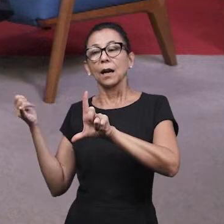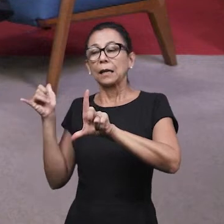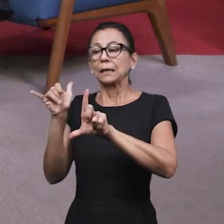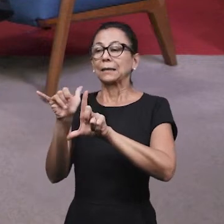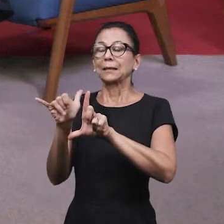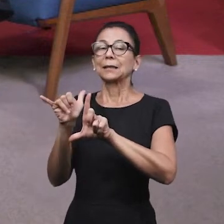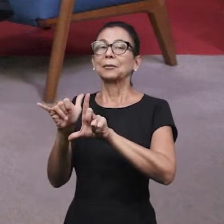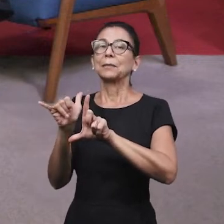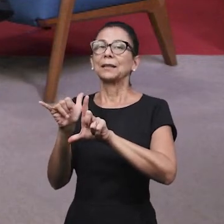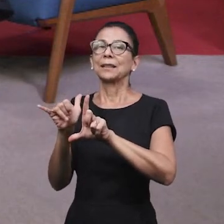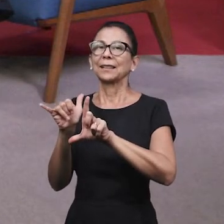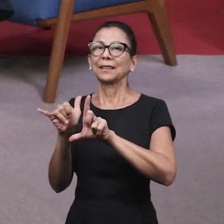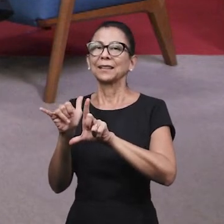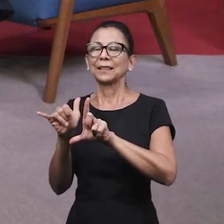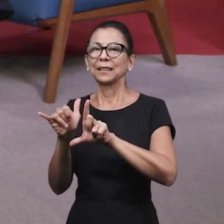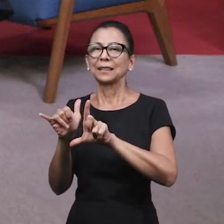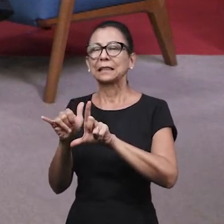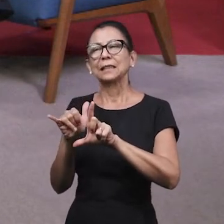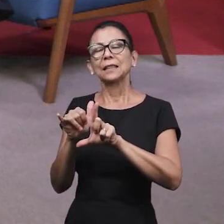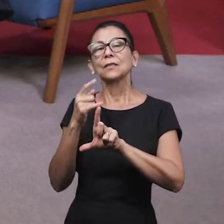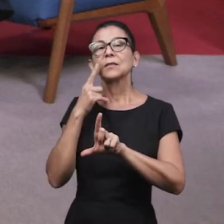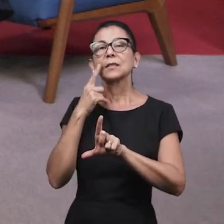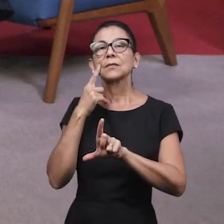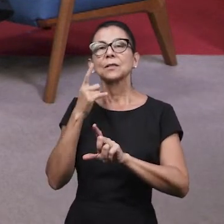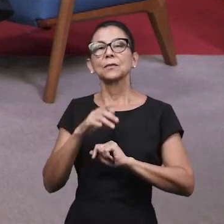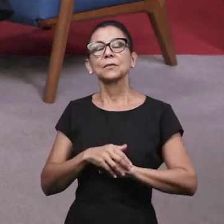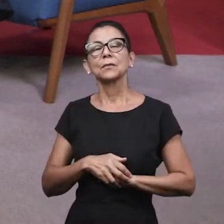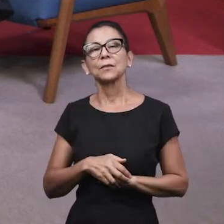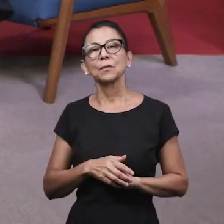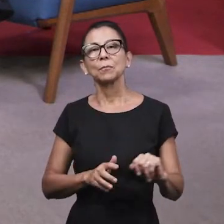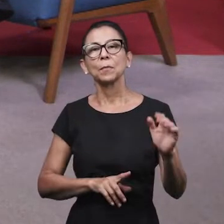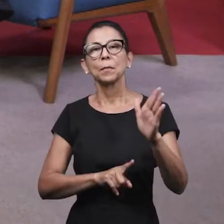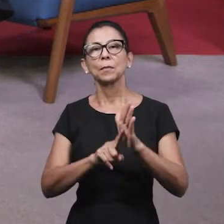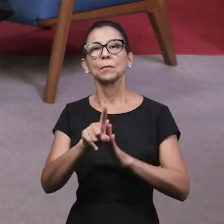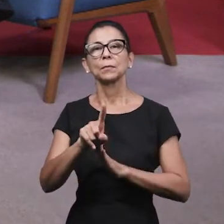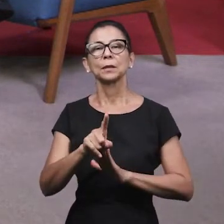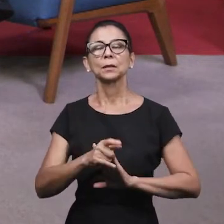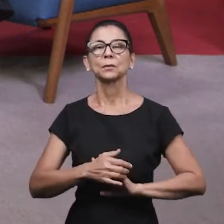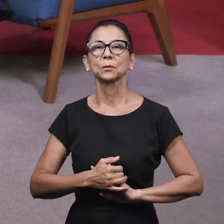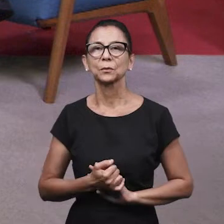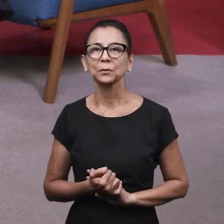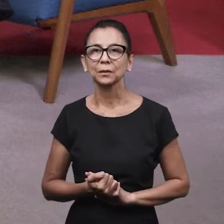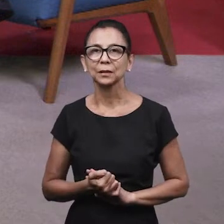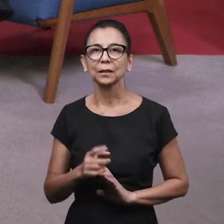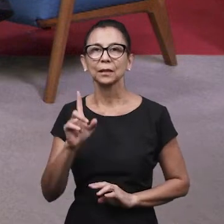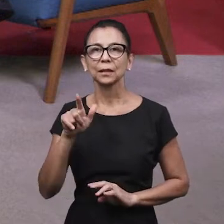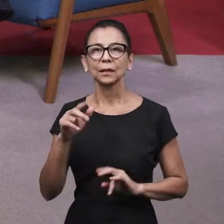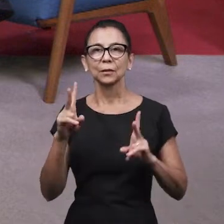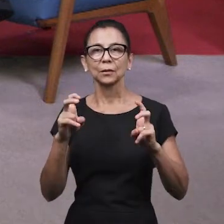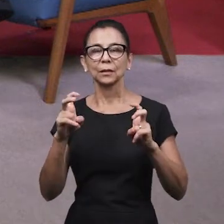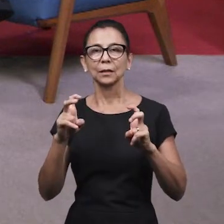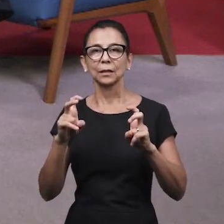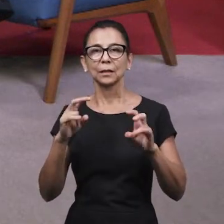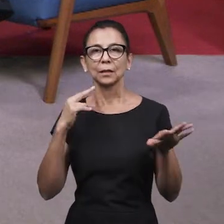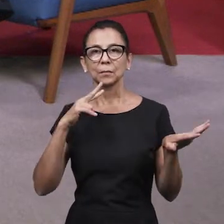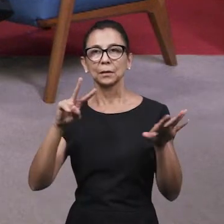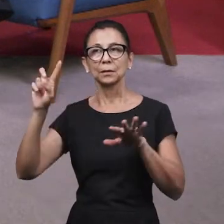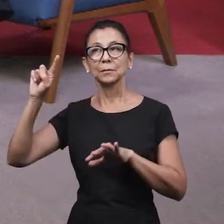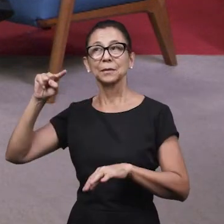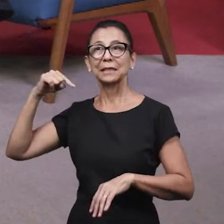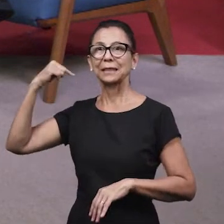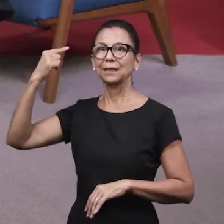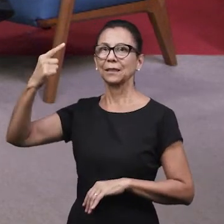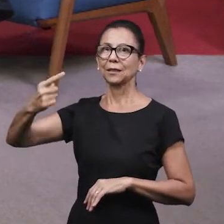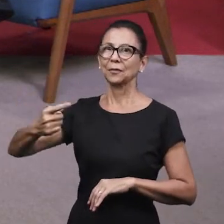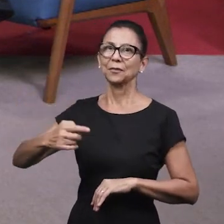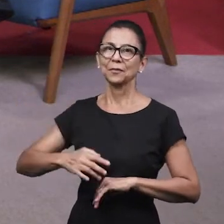qui portera sur la thématique de la semaine prochaine, de la prochaine édition